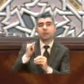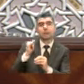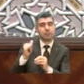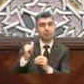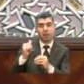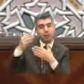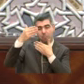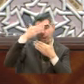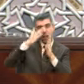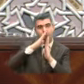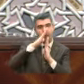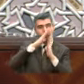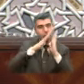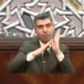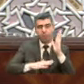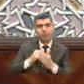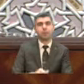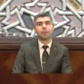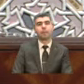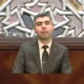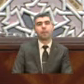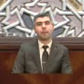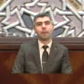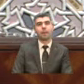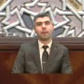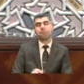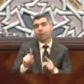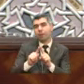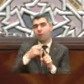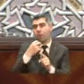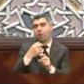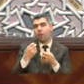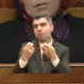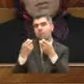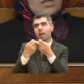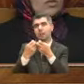تقريبا كامل. انا نذكر لك على سبيل